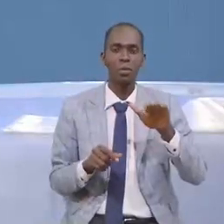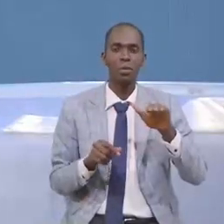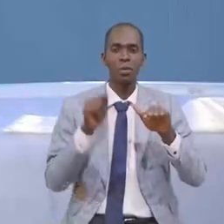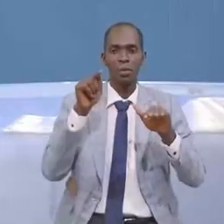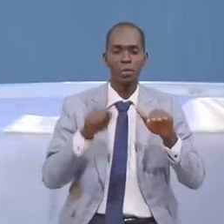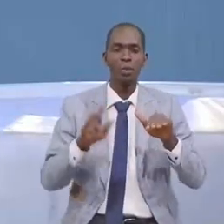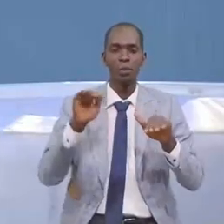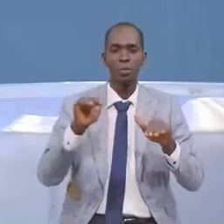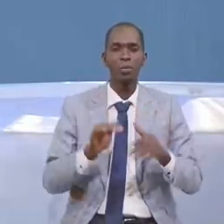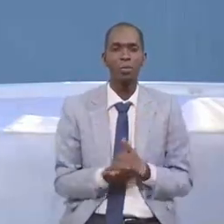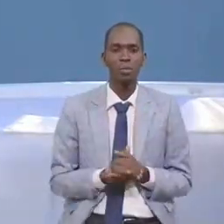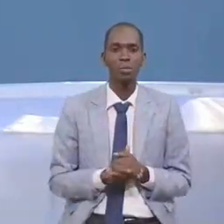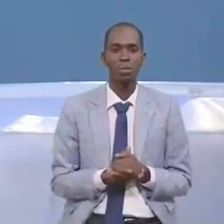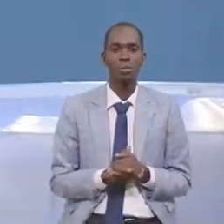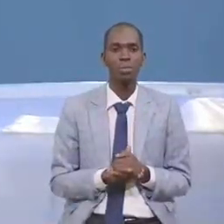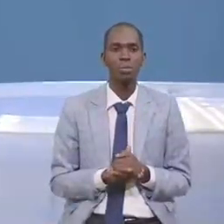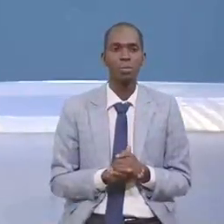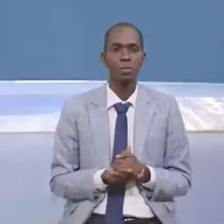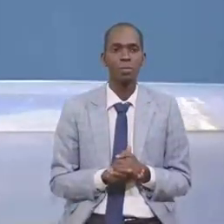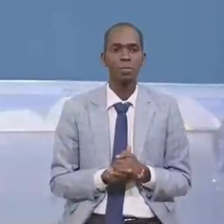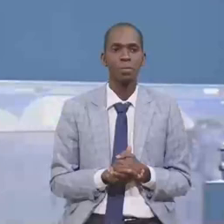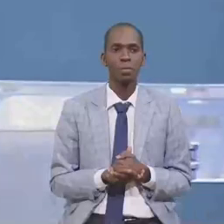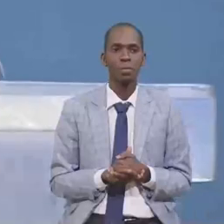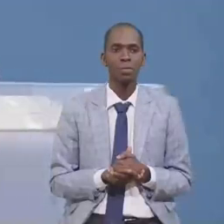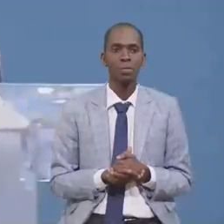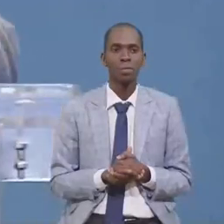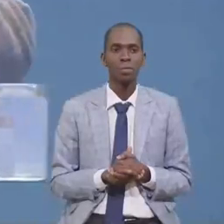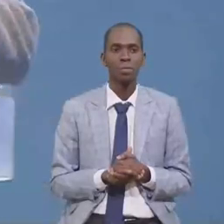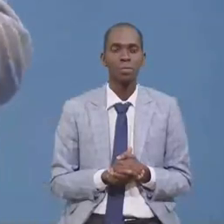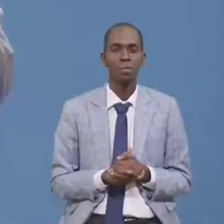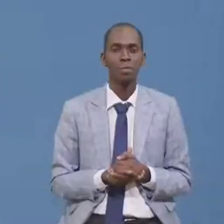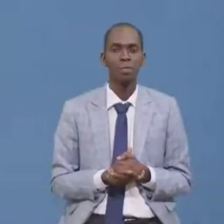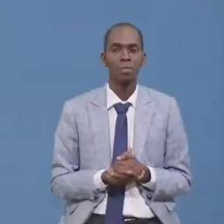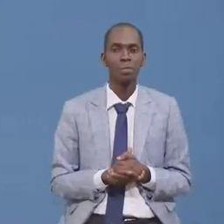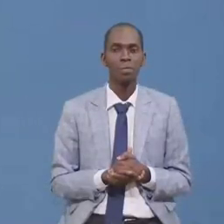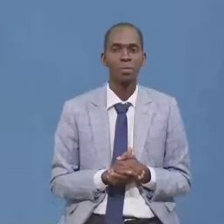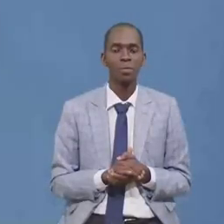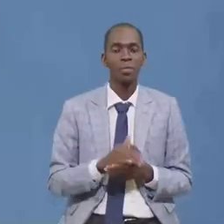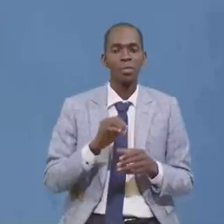Il y a en 2 Samuel 15, 15, il y a un mot que je veux que vous voyez là-bas.